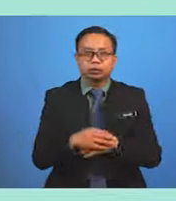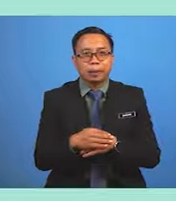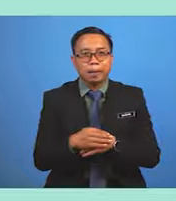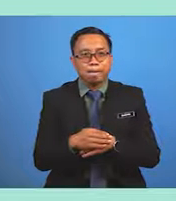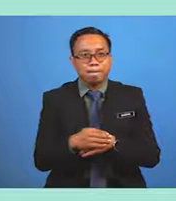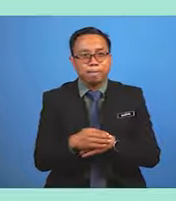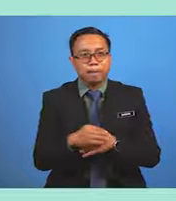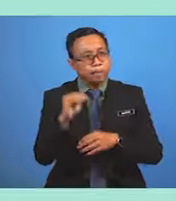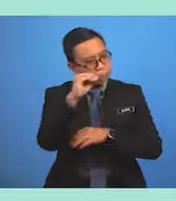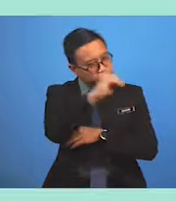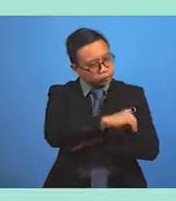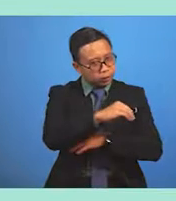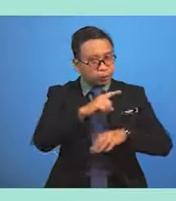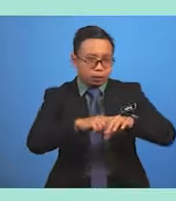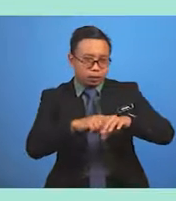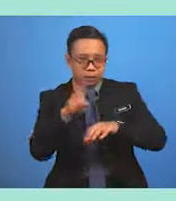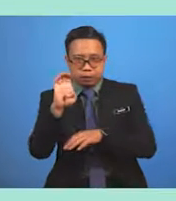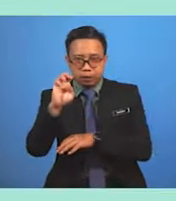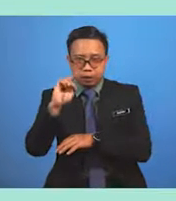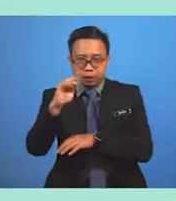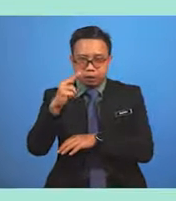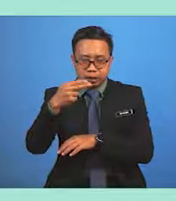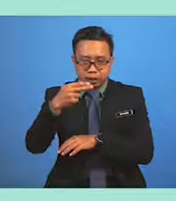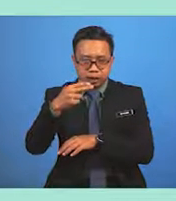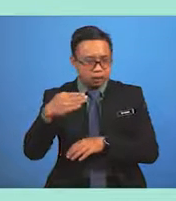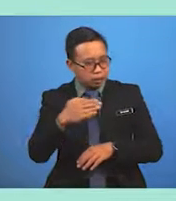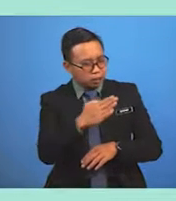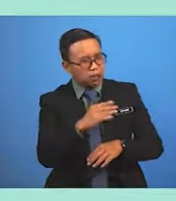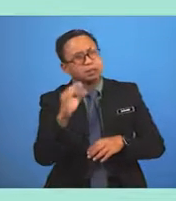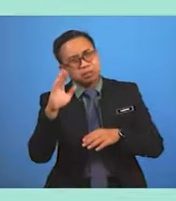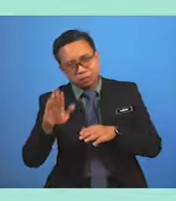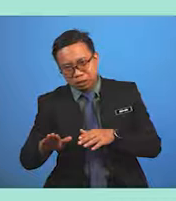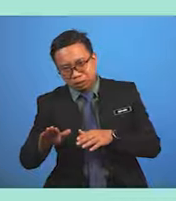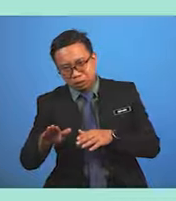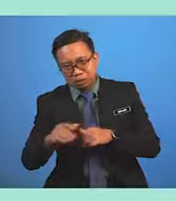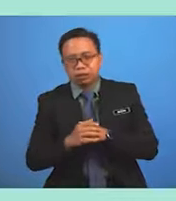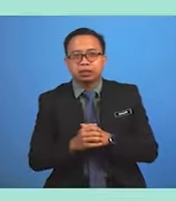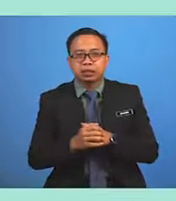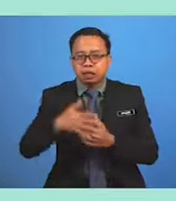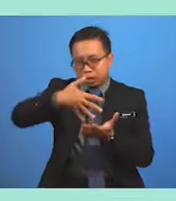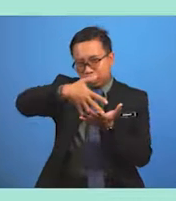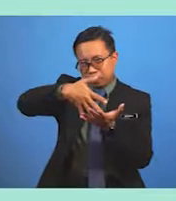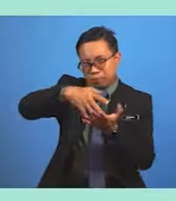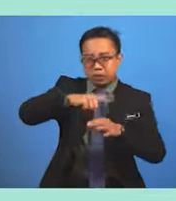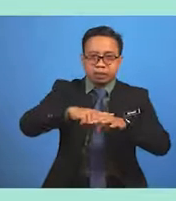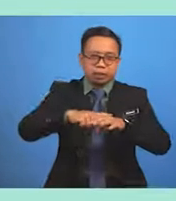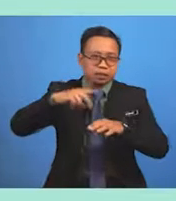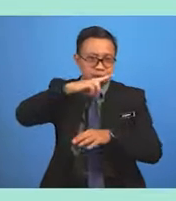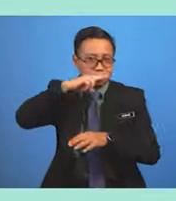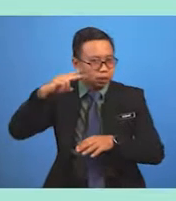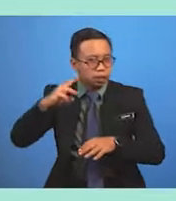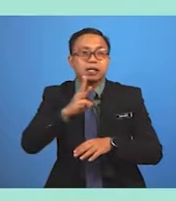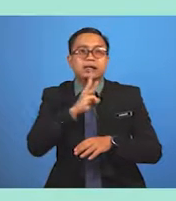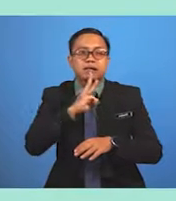tertumpu kepada benih ikan yang masih kecil dan ikan-ikan yang lemah berenang di permukaan air.